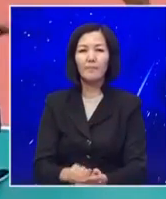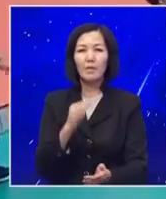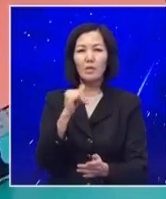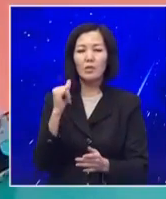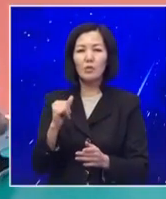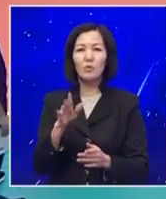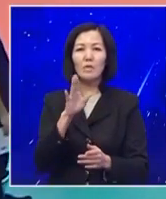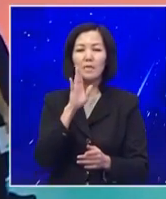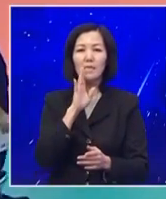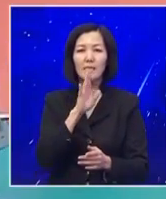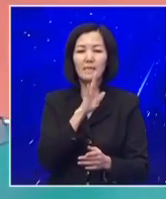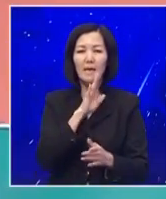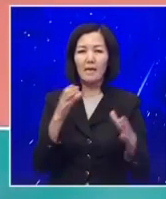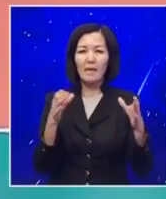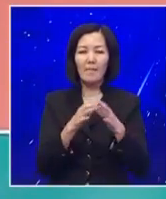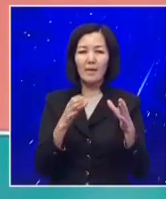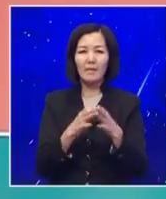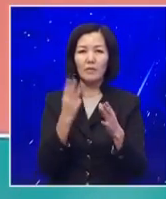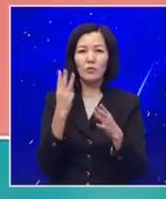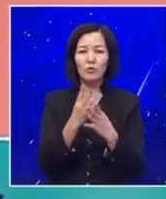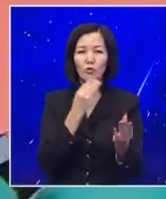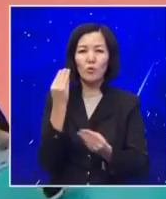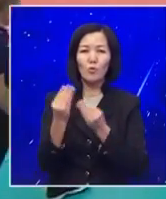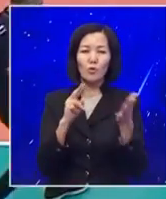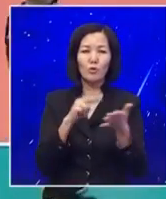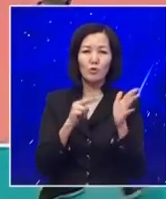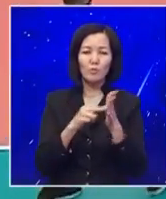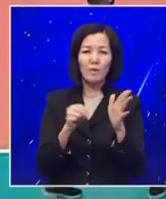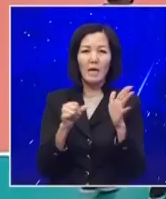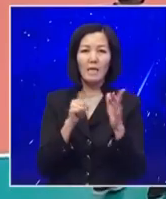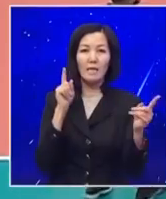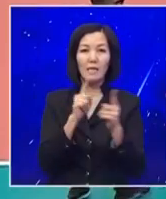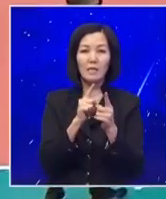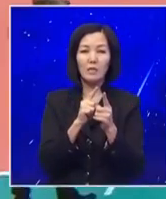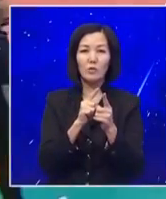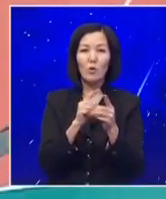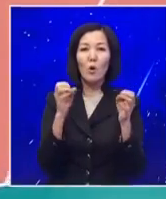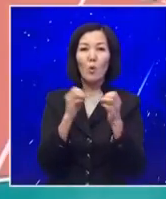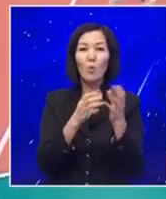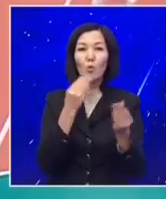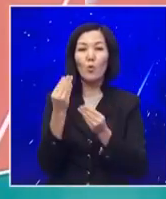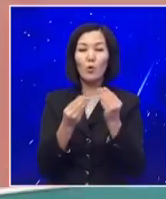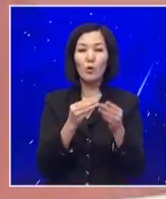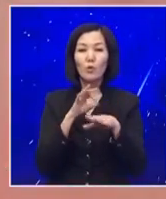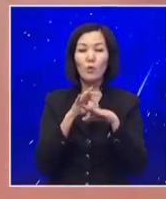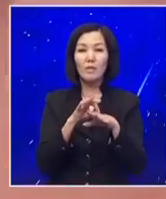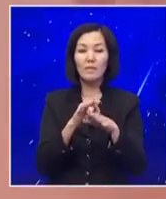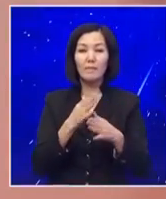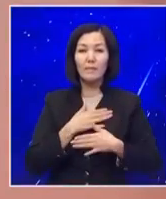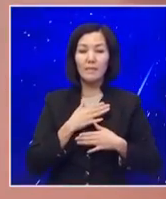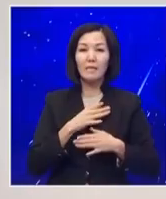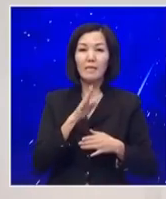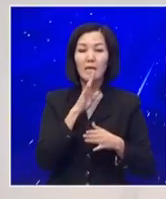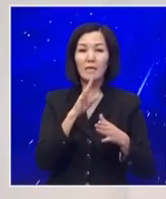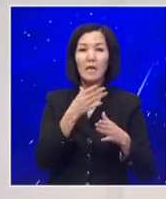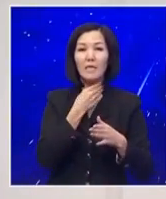Жетісулық волейболшы қыздар Павлодарда ұйымдастырылған 3-ші турда жоспарланған 6 кездесудің орнына 10 ойын өткізді. Өйткені жерлестеріміз Семейде